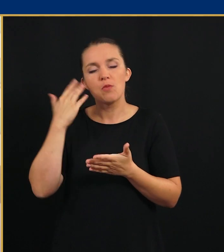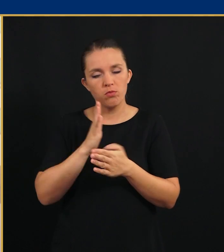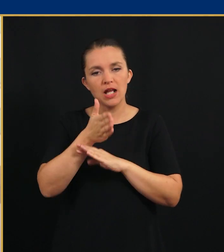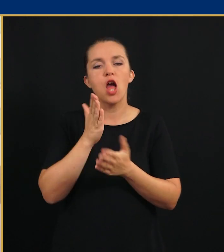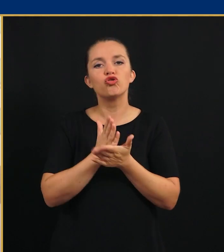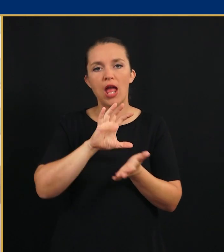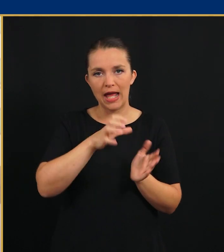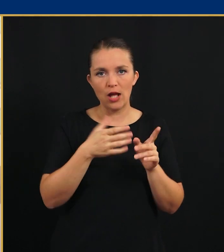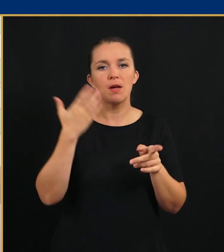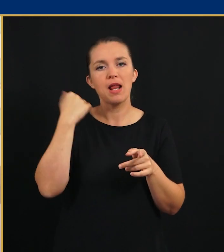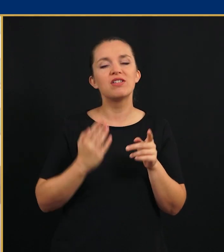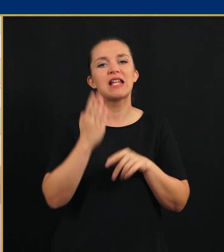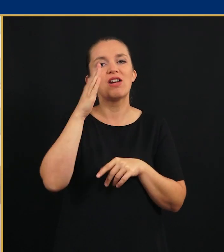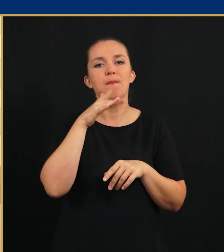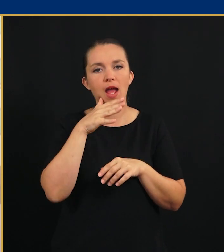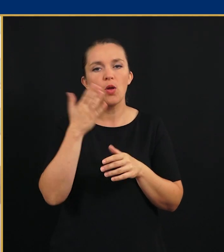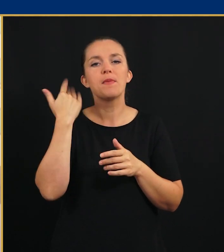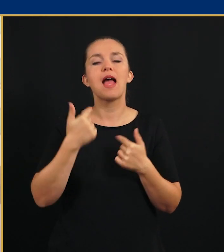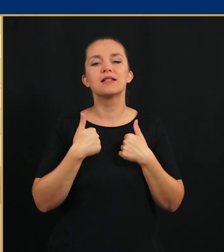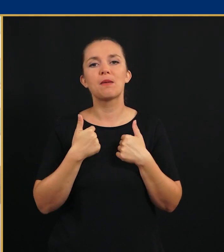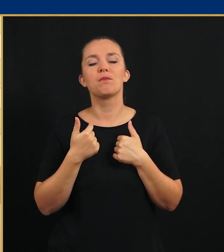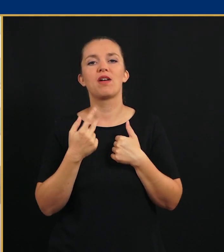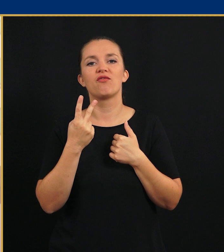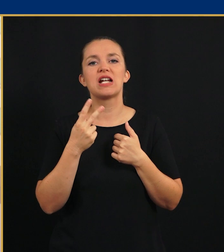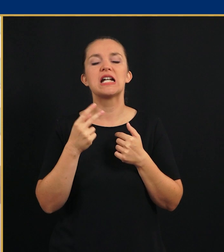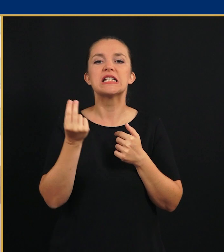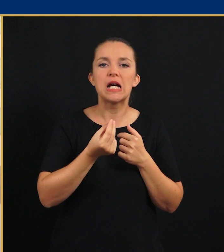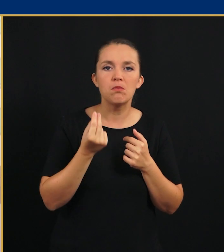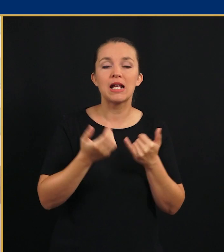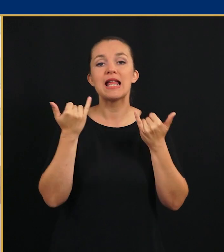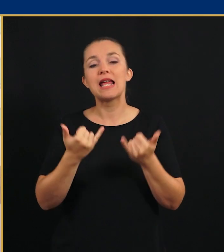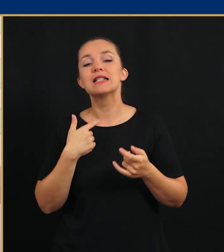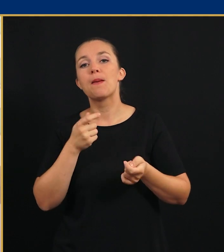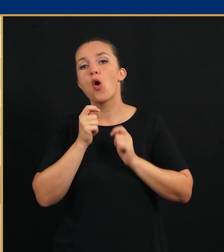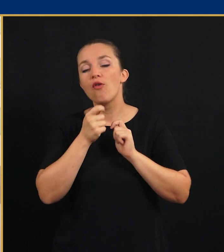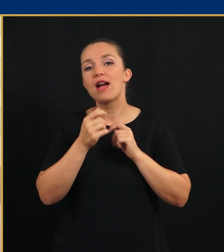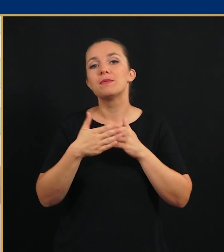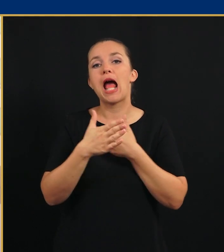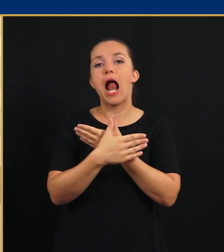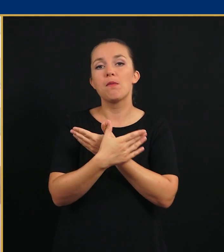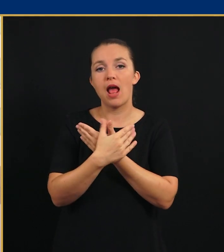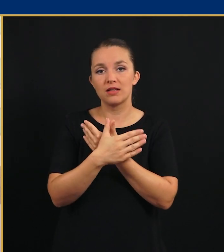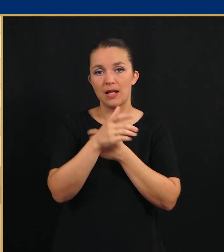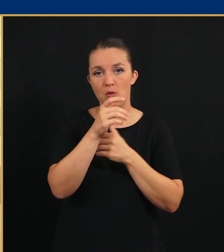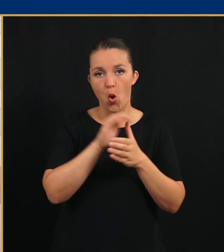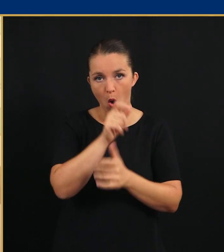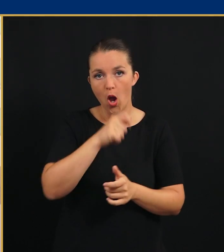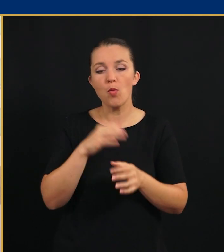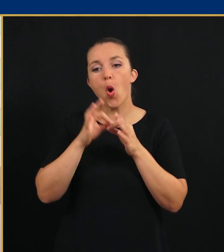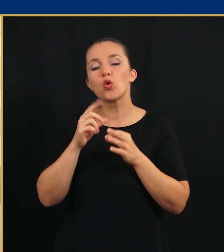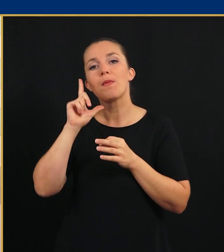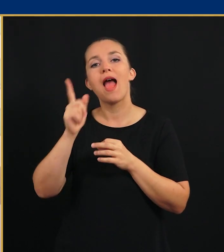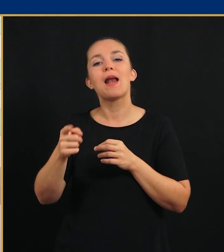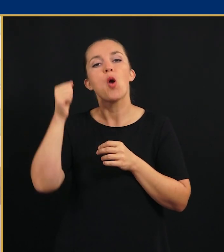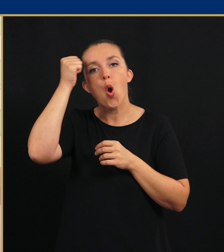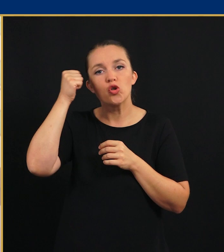Obiskala sem že regijo, bila sem v Severni Makedoniji, bila sem v Srbiji, danes se pogovarjam z albanskim kolegom, oktobra